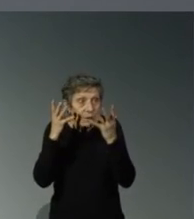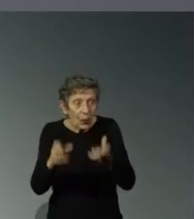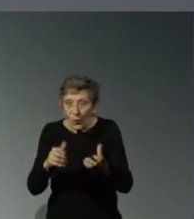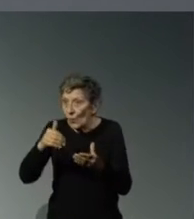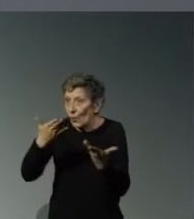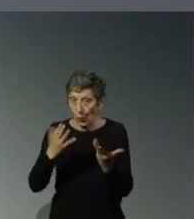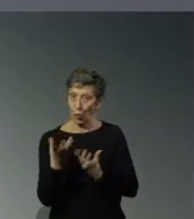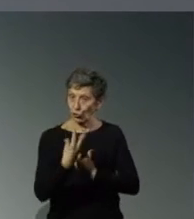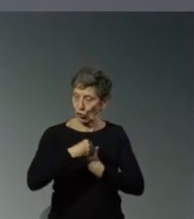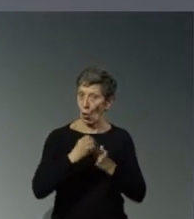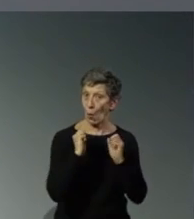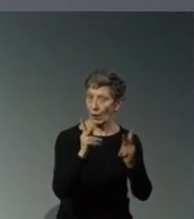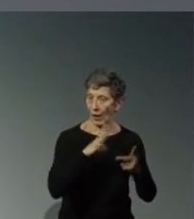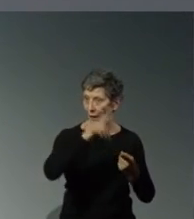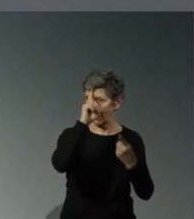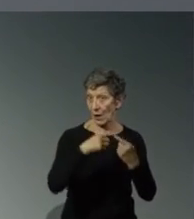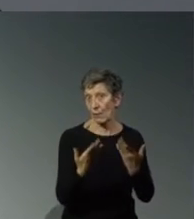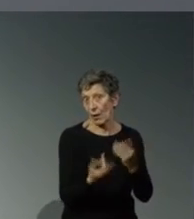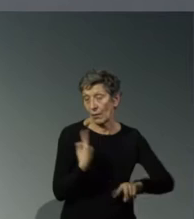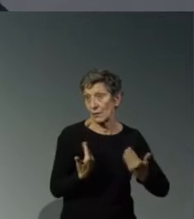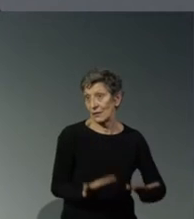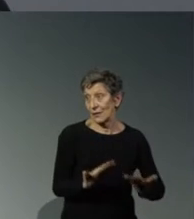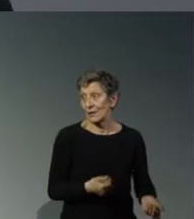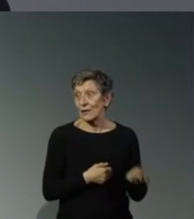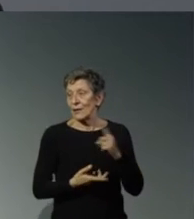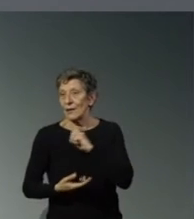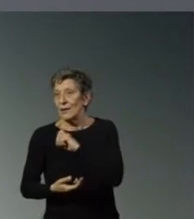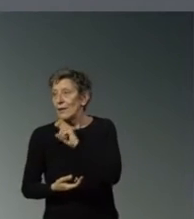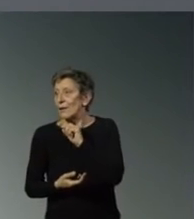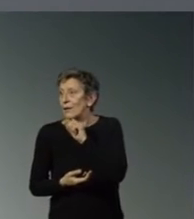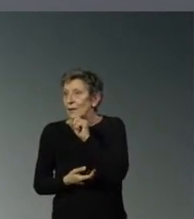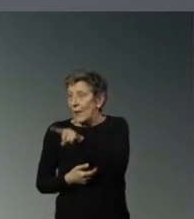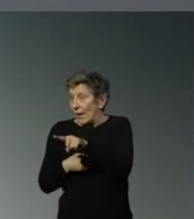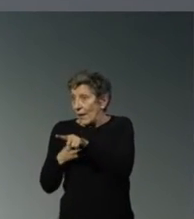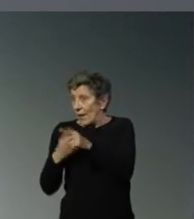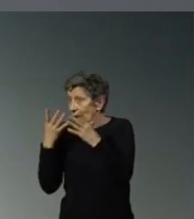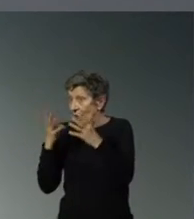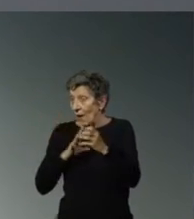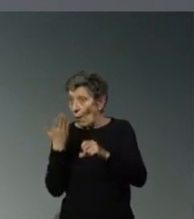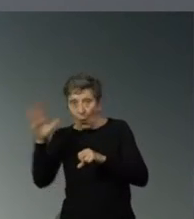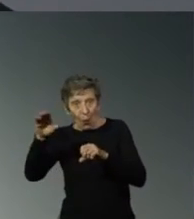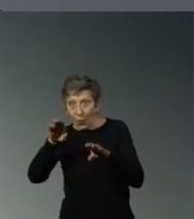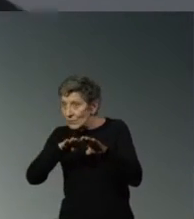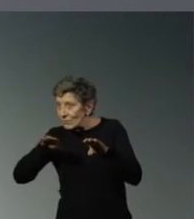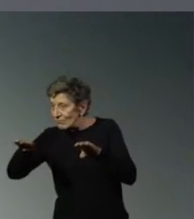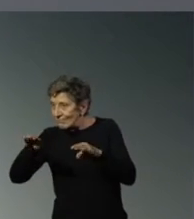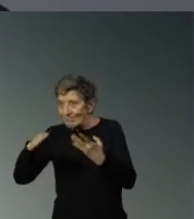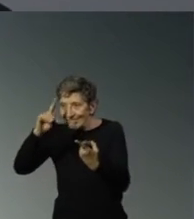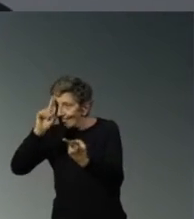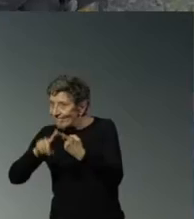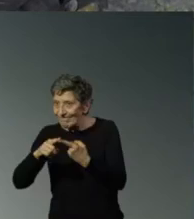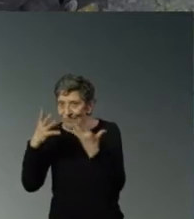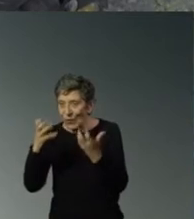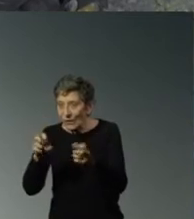cette question du genre et de la liberté à être cisgenre, transgenre et à y correspondre en fait partie. Est-ce que vous vouliez aussi choper d'autres préoccupations?